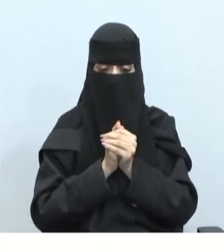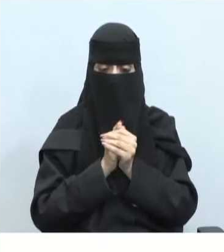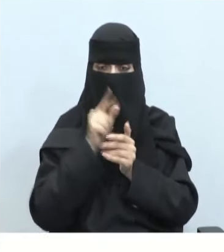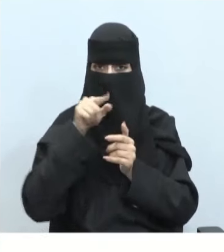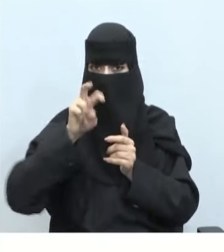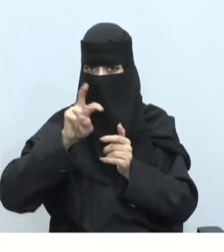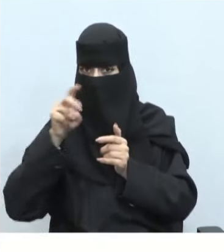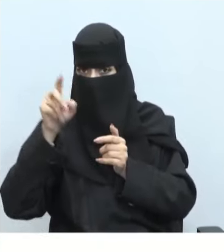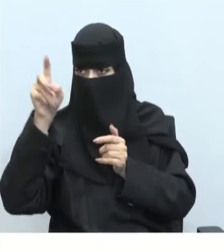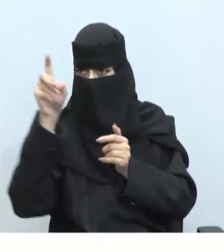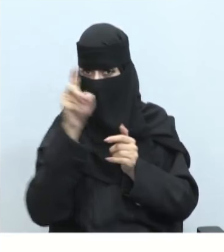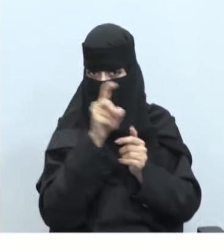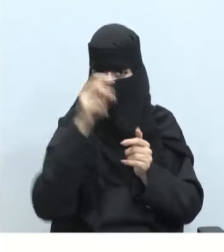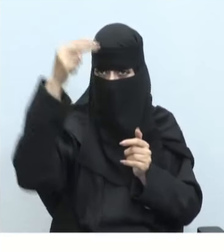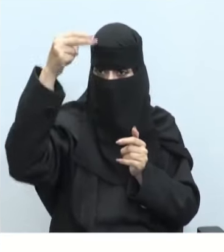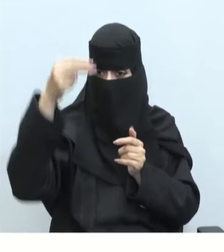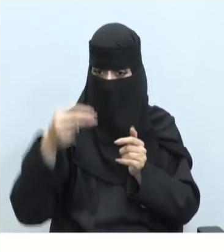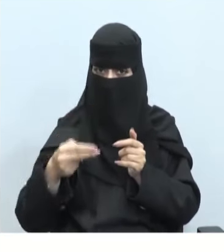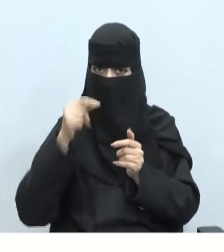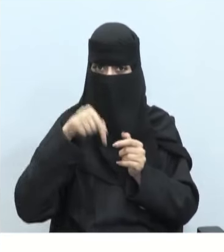ننقر ونسحب حتى نحدد